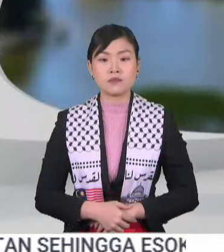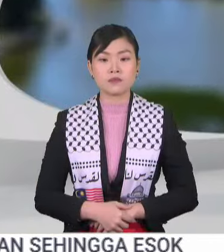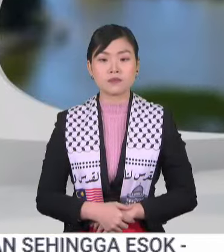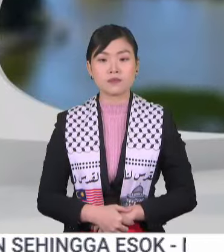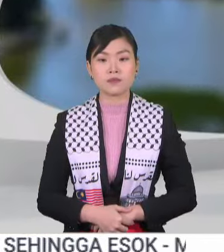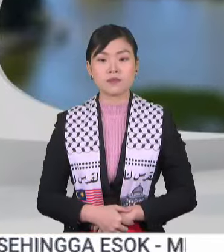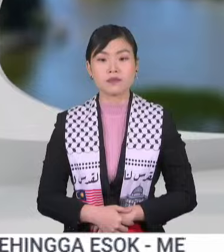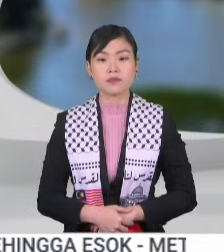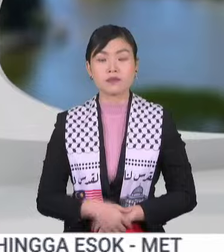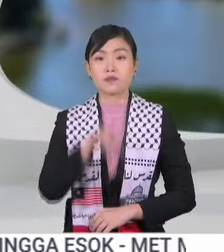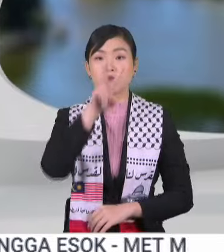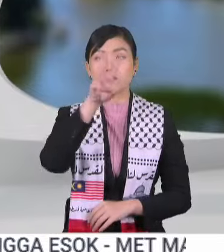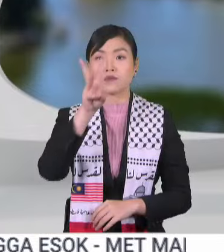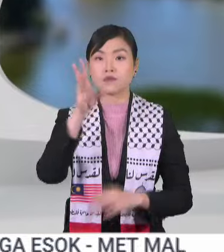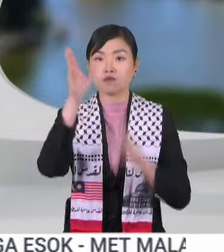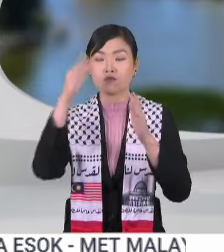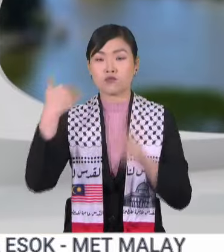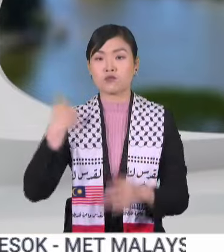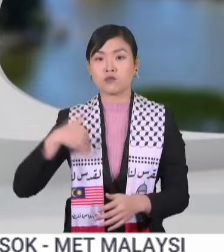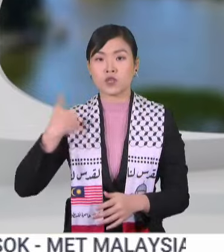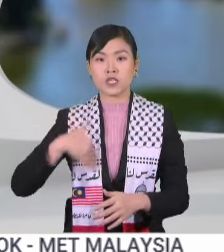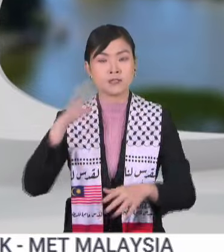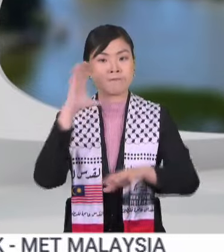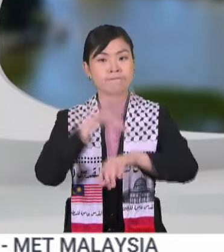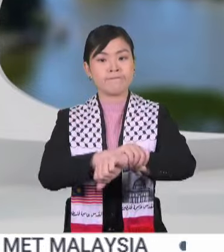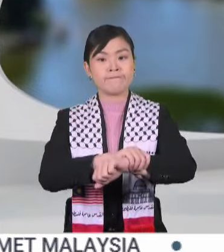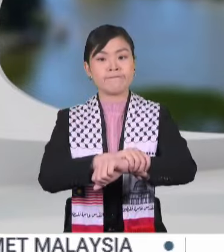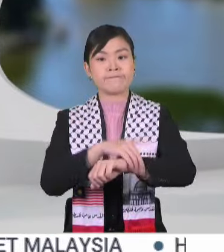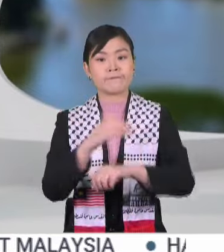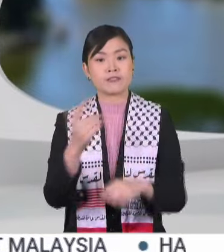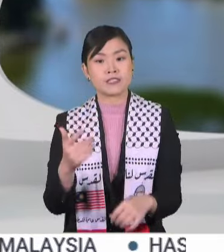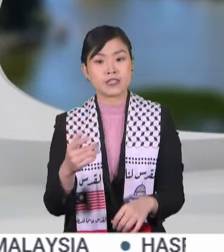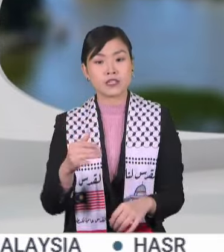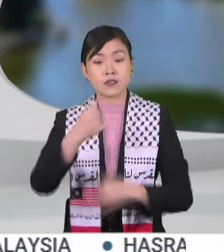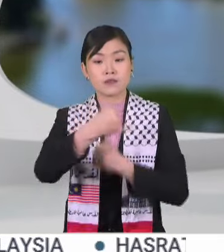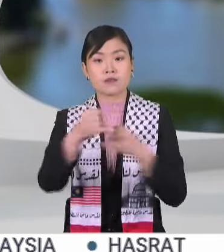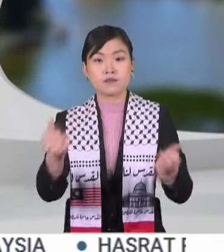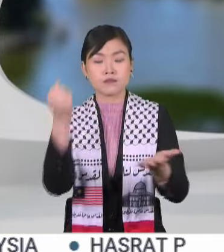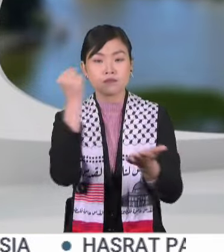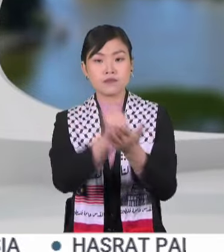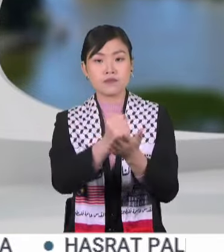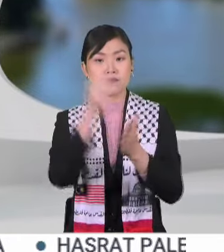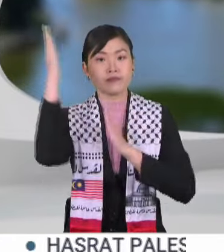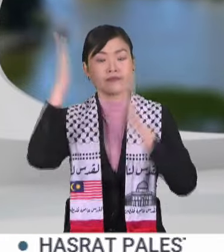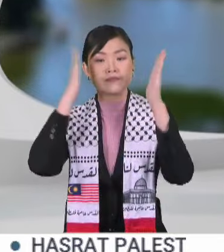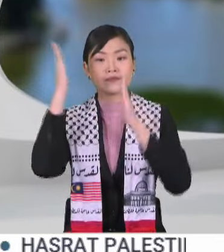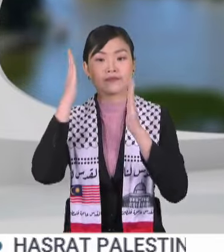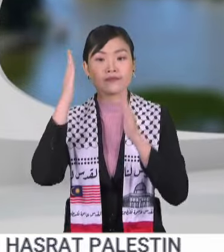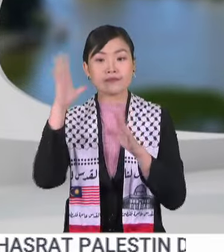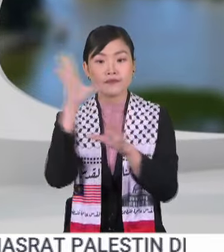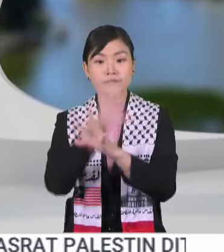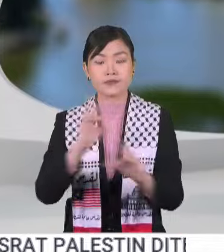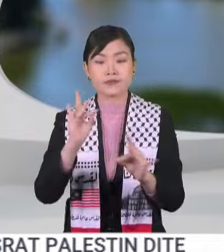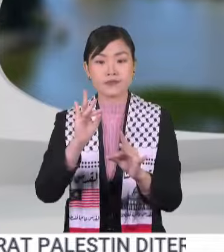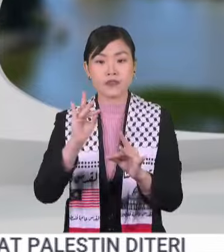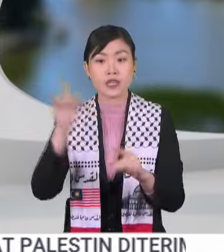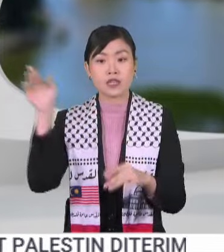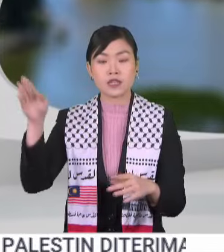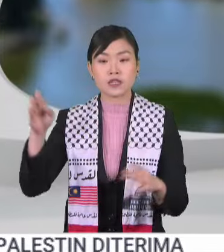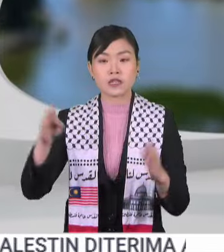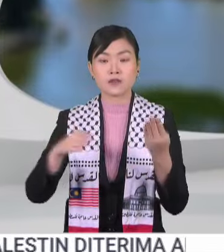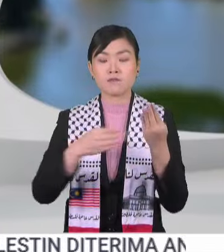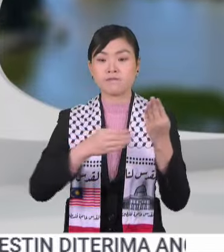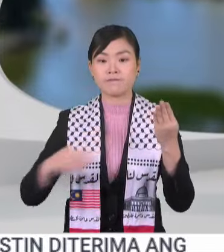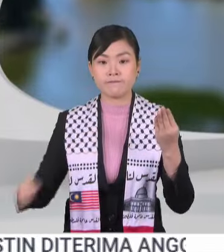jikan 26 warga asing ditahan unit penguatkuasaan jabatan imigresen Malaysia Sarawak bahagian Bintulu